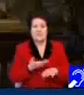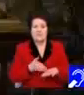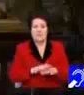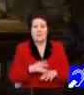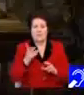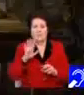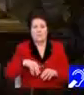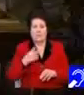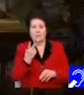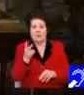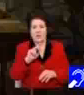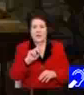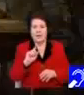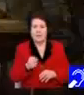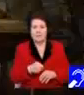2-lea război mondial.